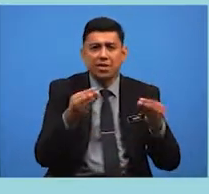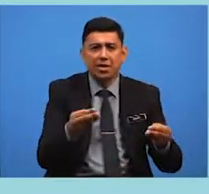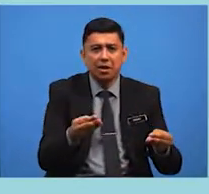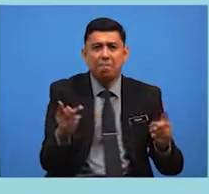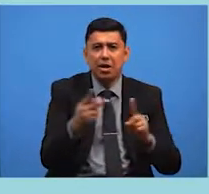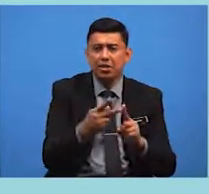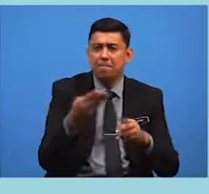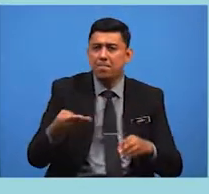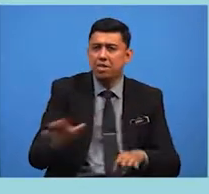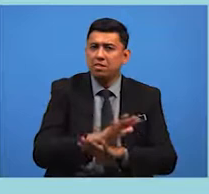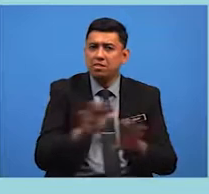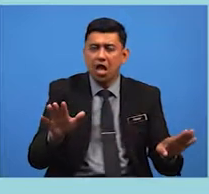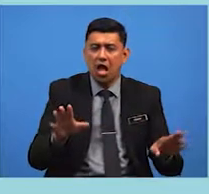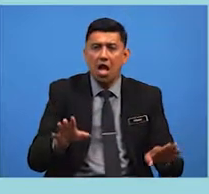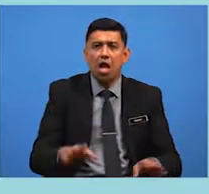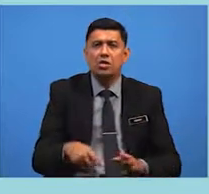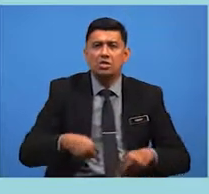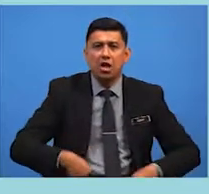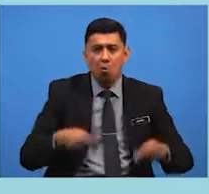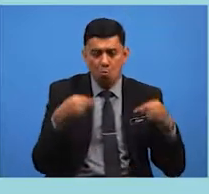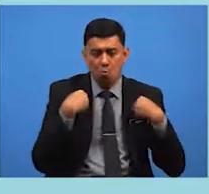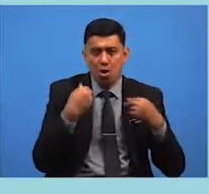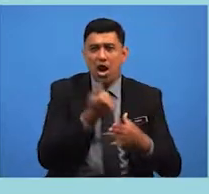bernyawa atau sesuatu yang abstrak.